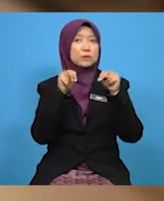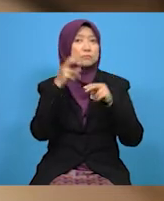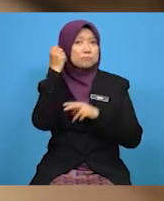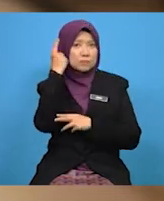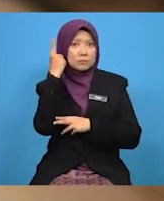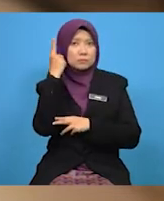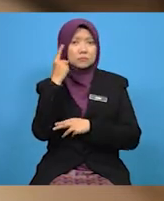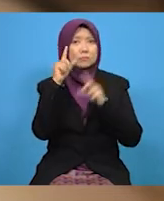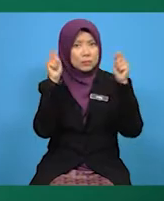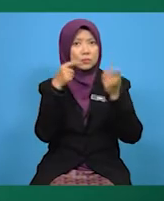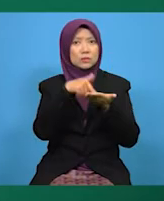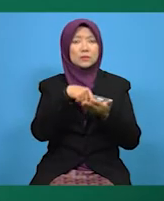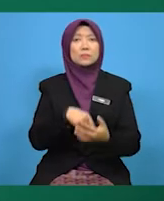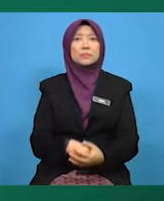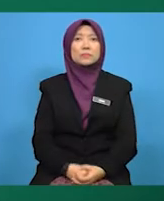kamu terhadap topik ini.